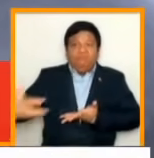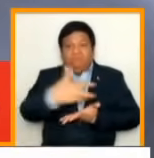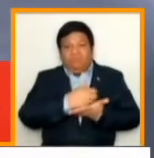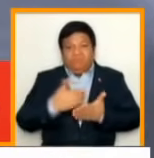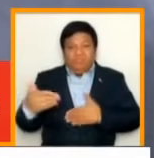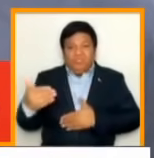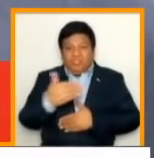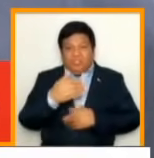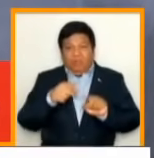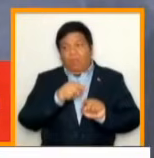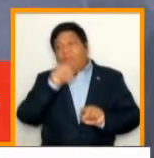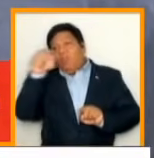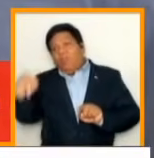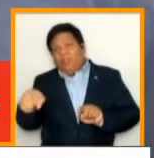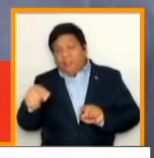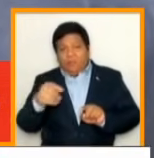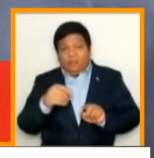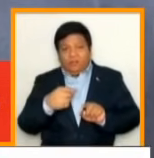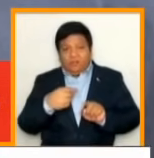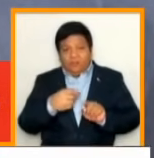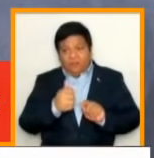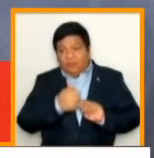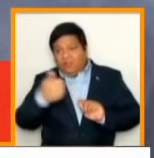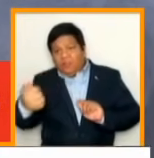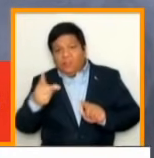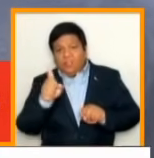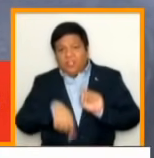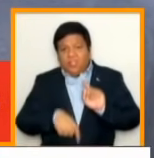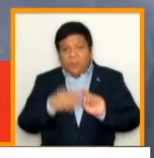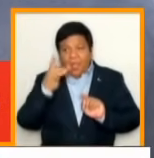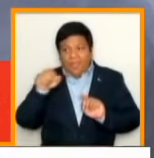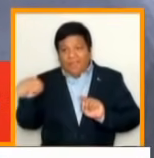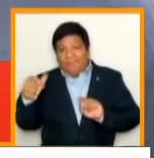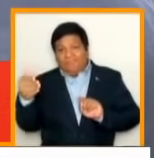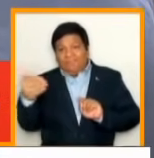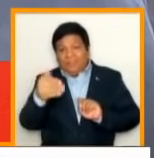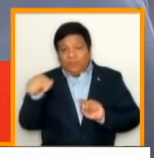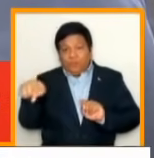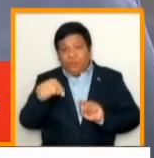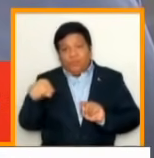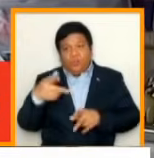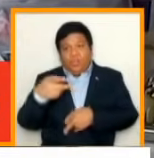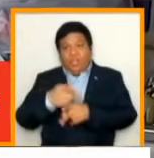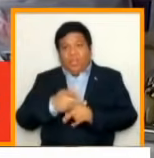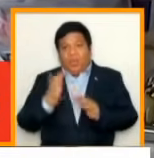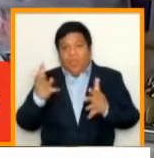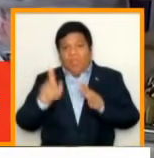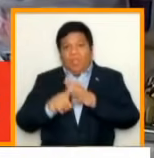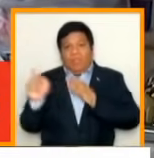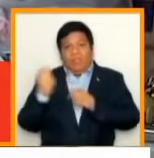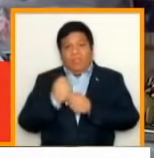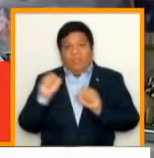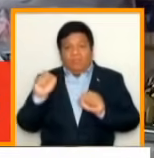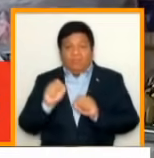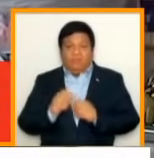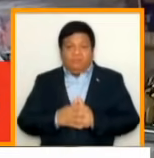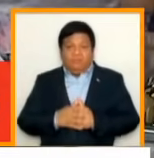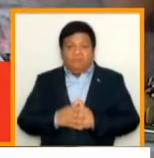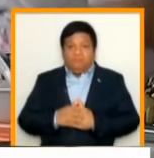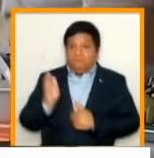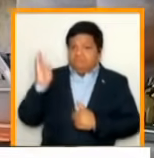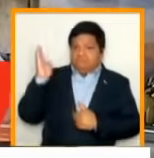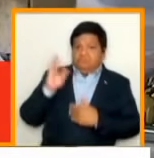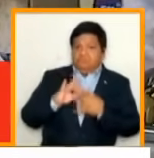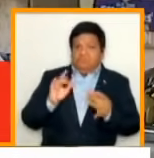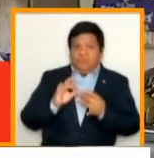sa Agoncillo, kasi yung mga isda doon, yung mga caretaker, wala, di ba, nag-backwit. Ang hirap kumuha sa laot. Bakit?